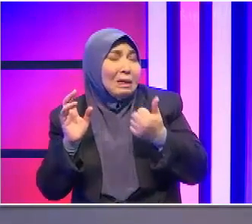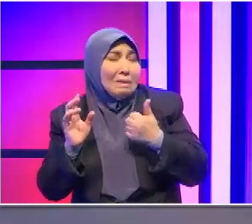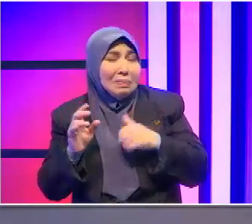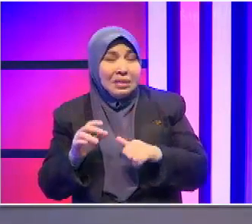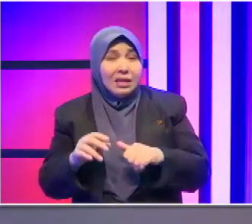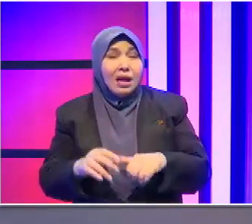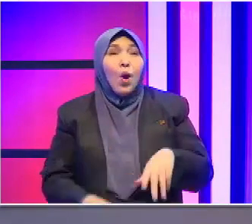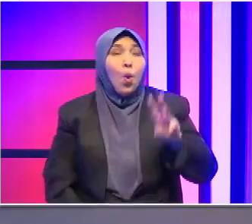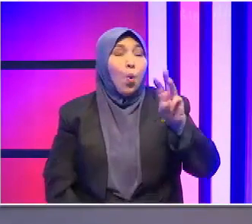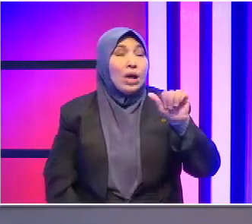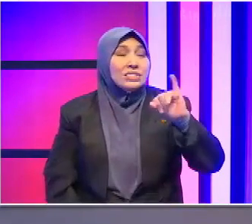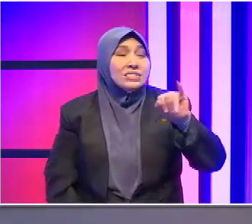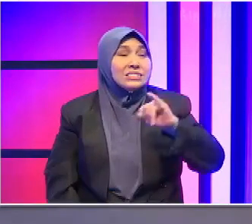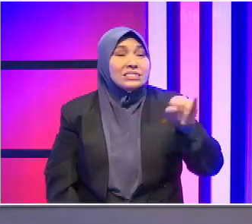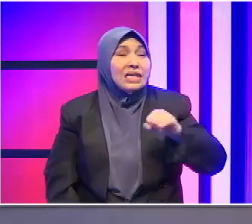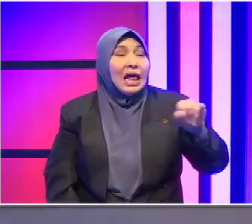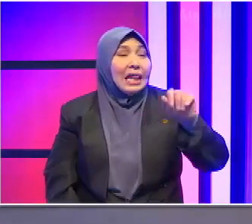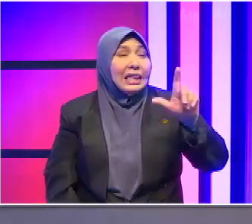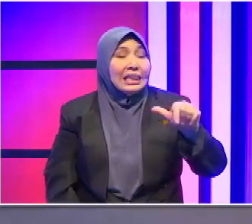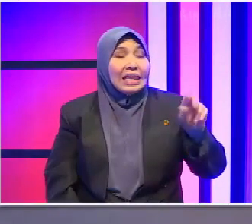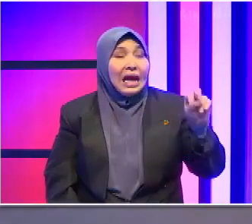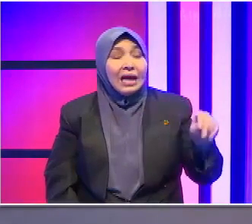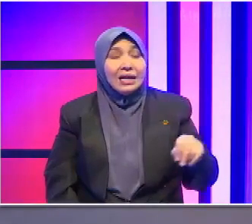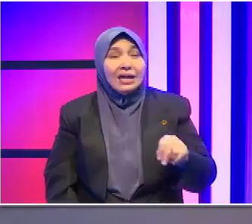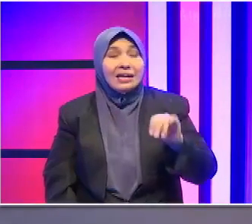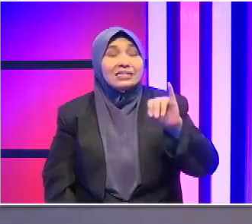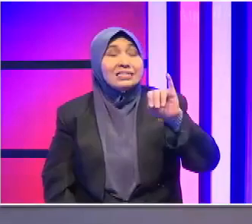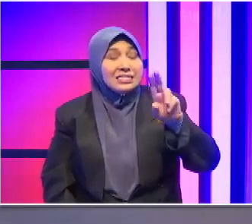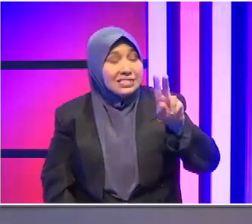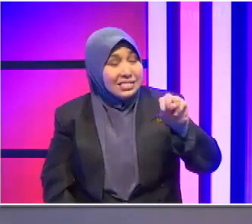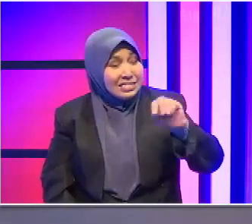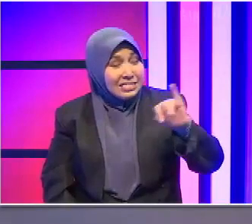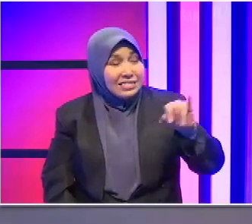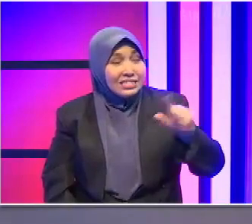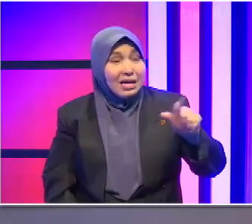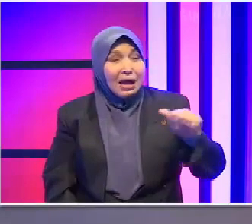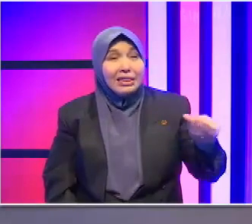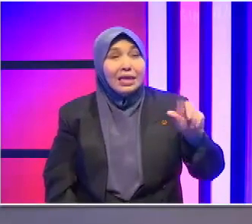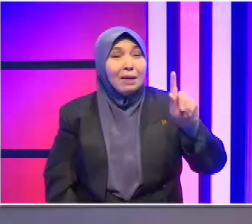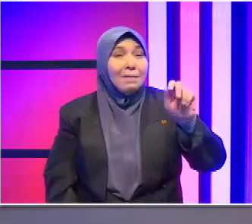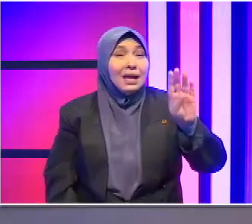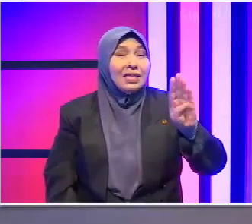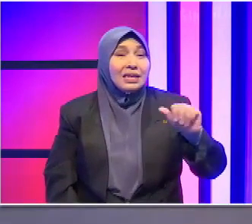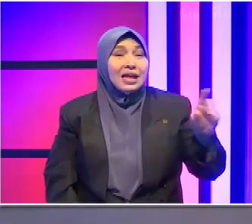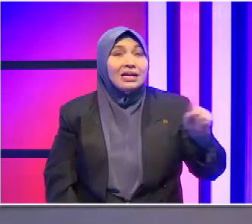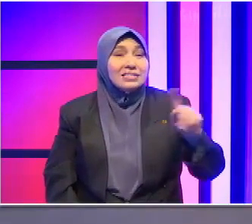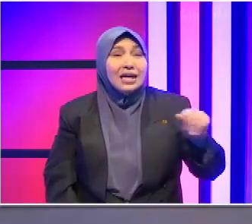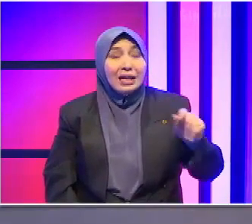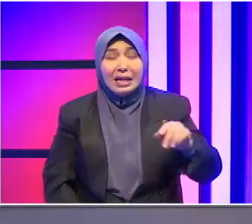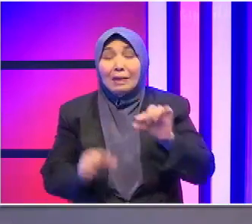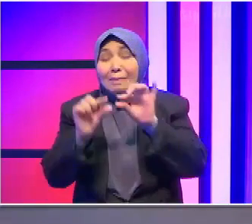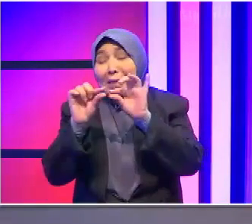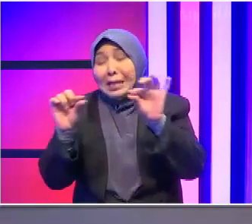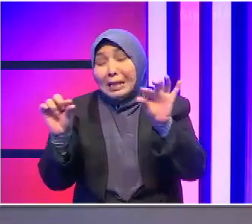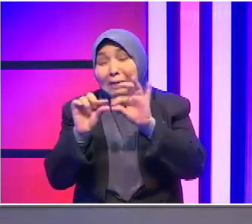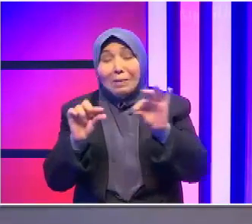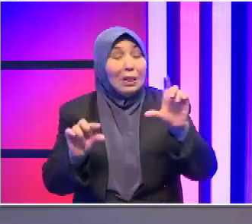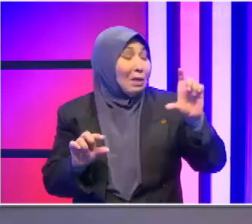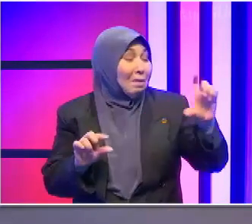wajan nunile sahabat God Iban fazon tipis